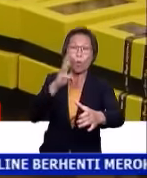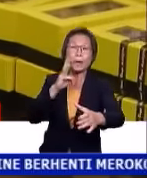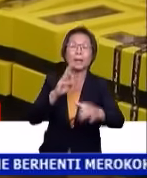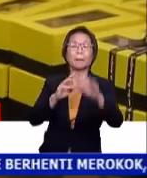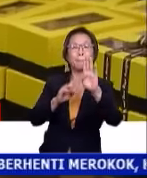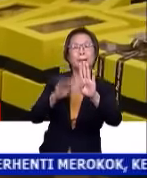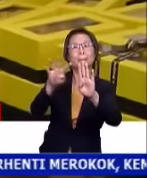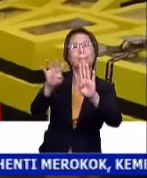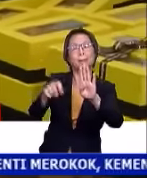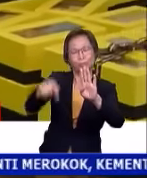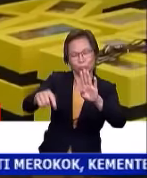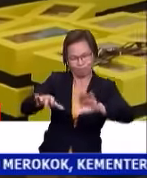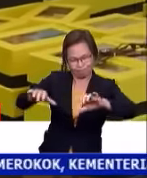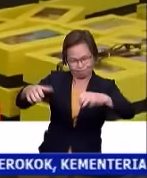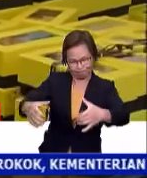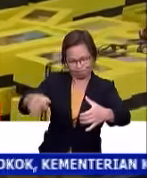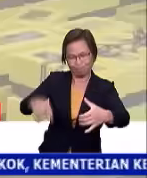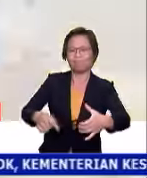ini.